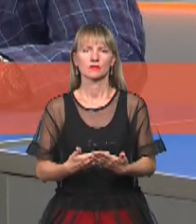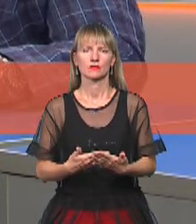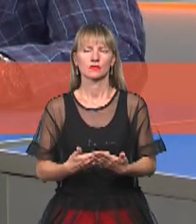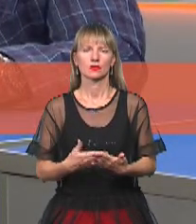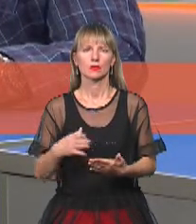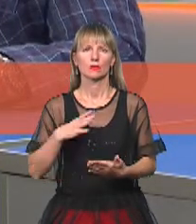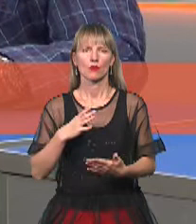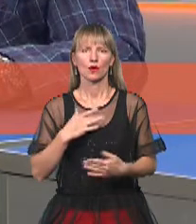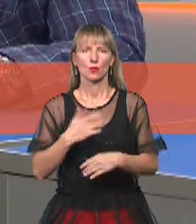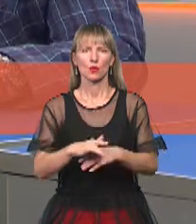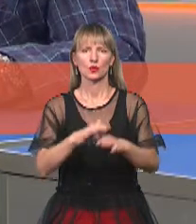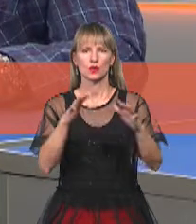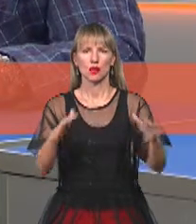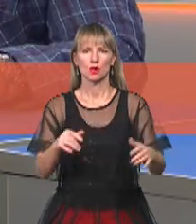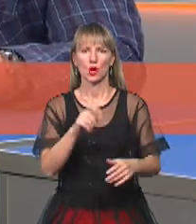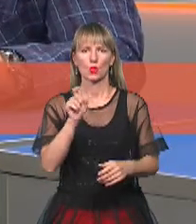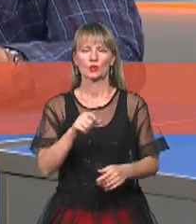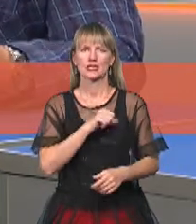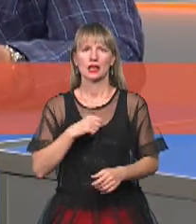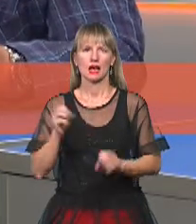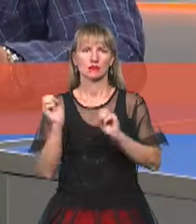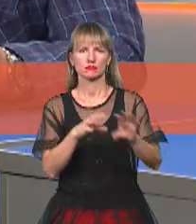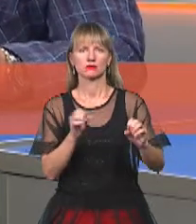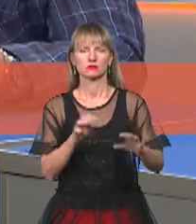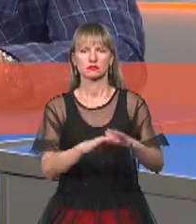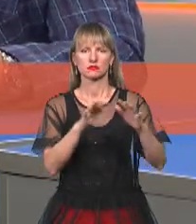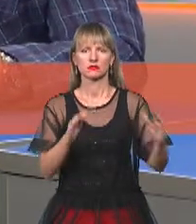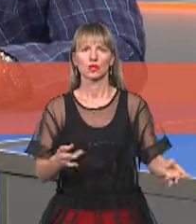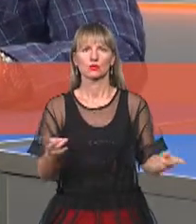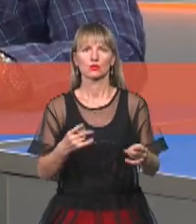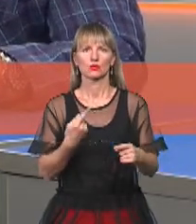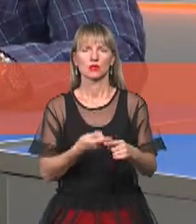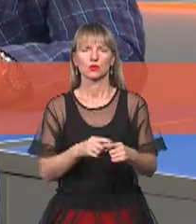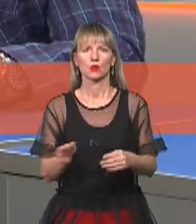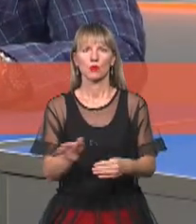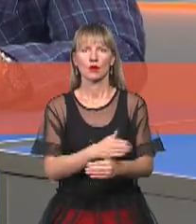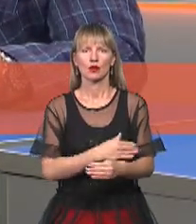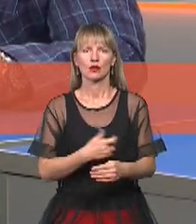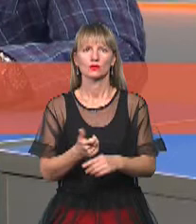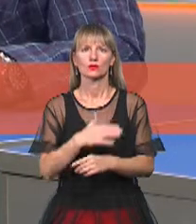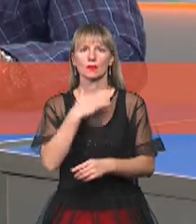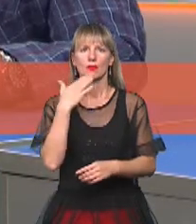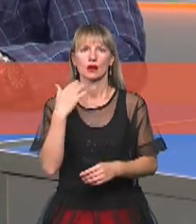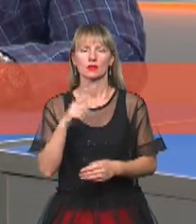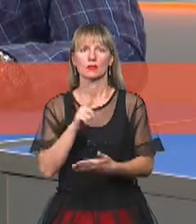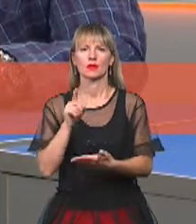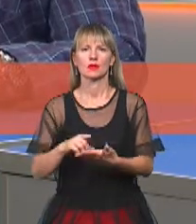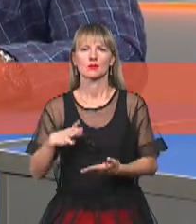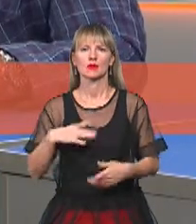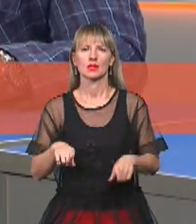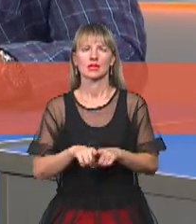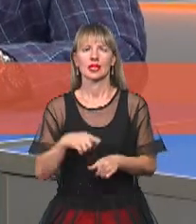стихійні звалища, що люди самі зносять і треба їх прибирати. Дуже багато питань бувають іноді